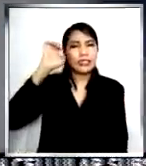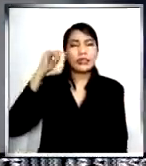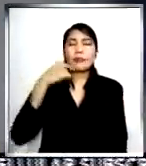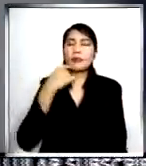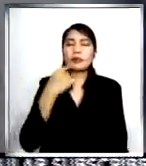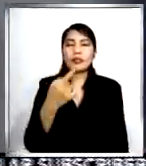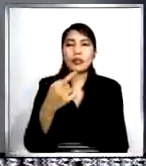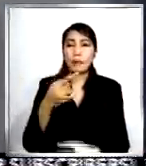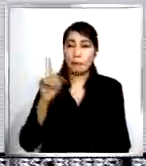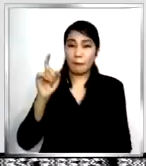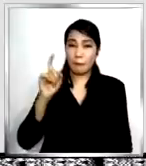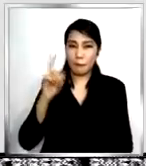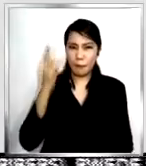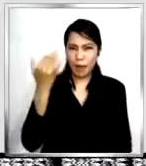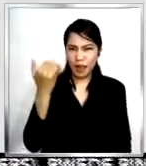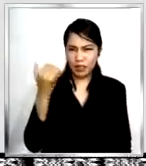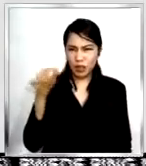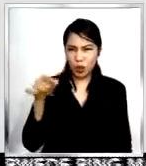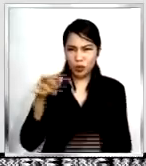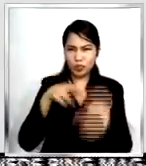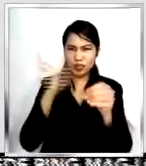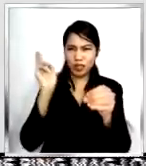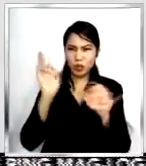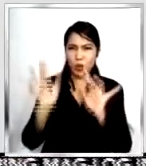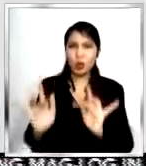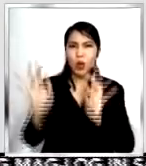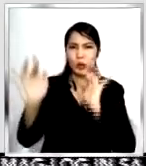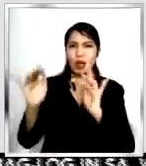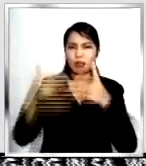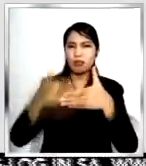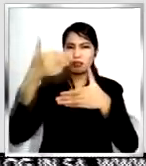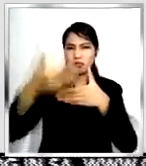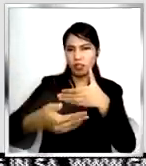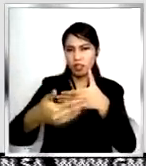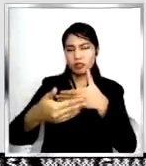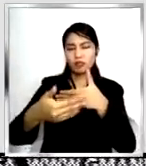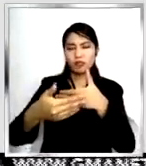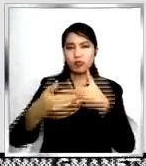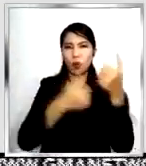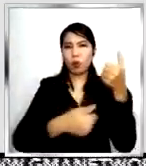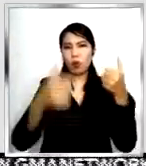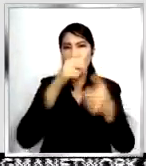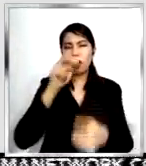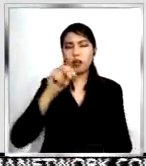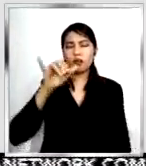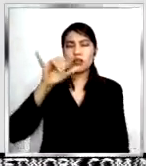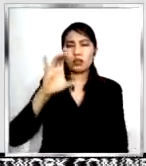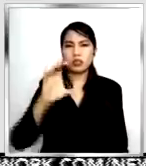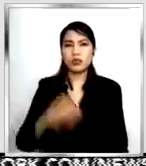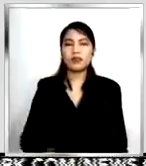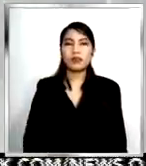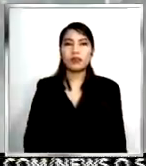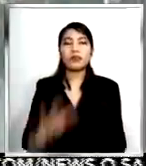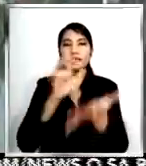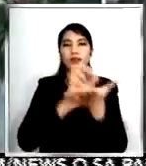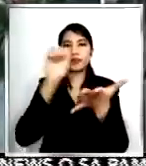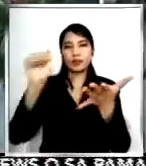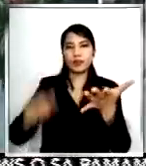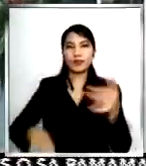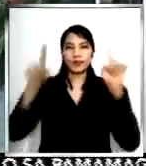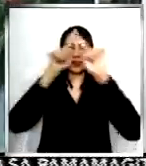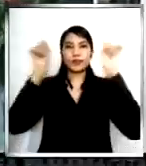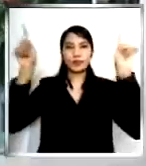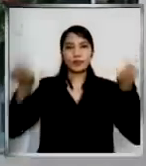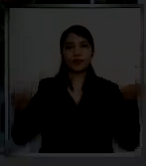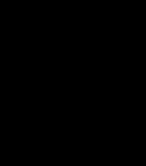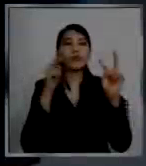susunod sa chairman ng NYC. Sa huli, pinatanggal na kahapon ni Enriquez ang naturang billboard sa Pasig. Maki Pulido, Nakatutok,